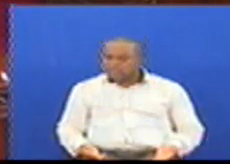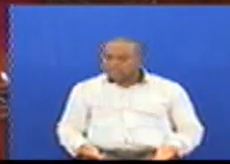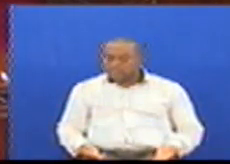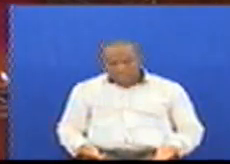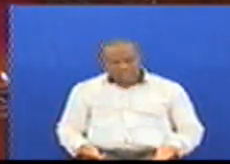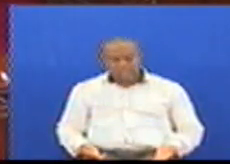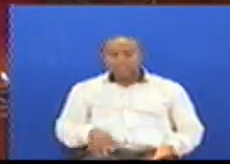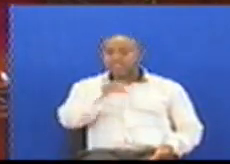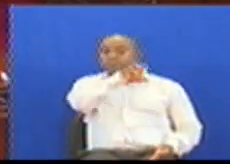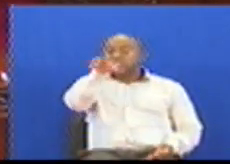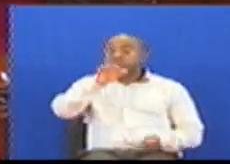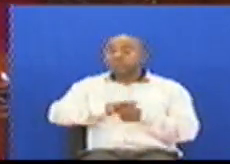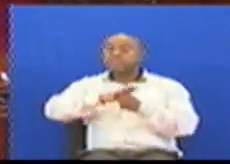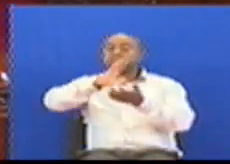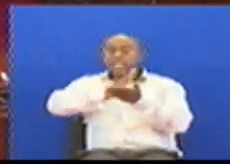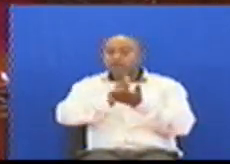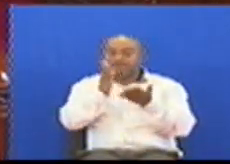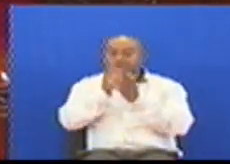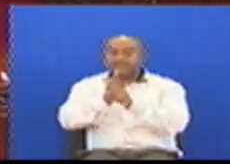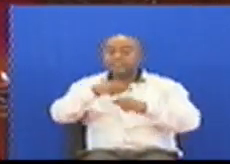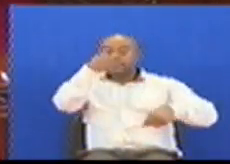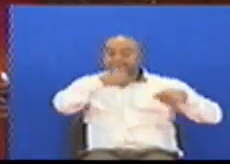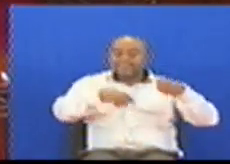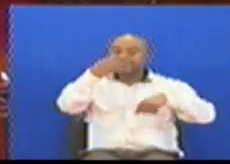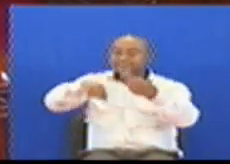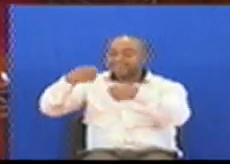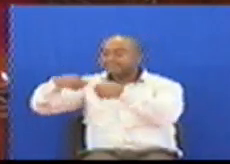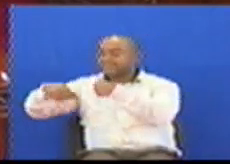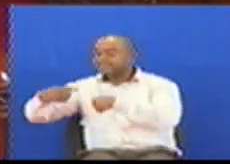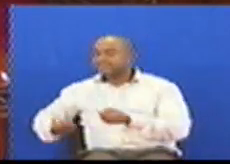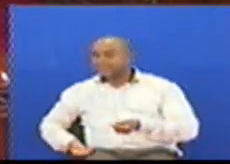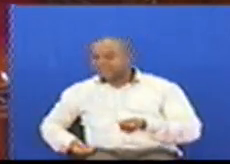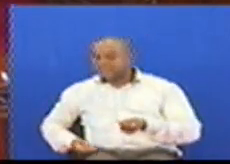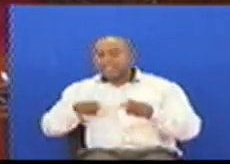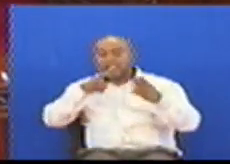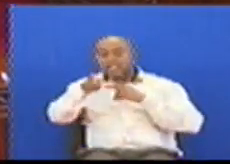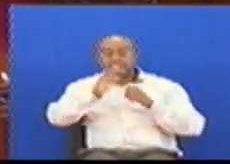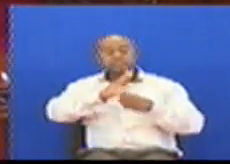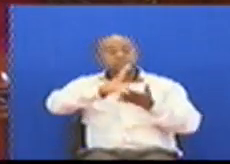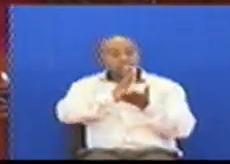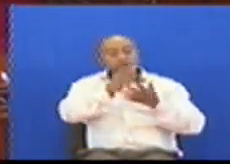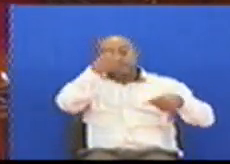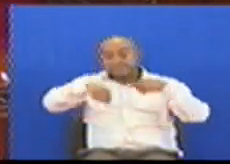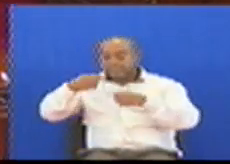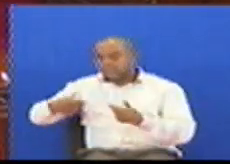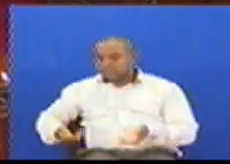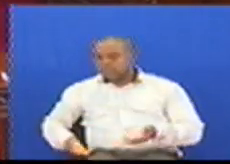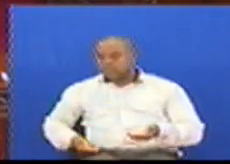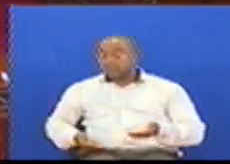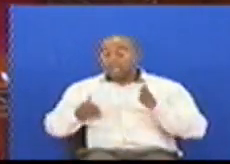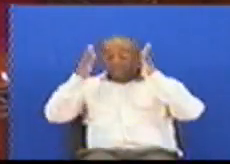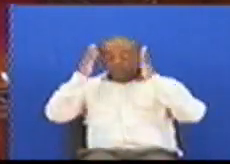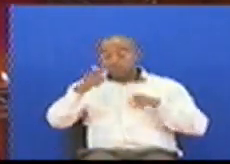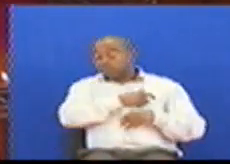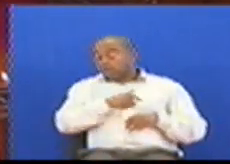Majimbo mengi yaligawanywa kisiasa. Kata nyingi ziligawanywa kisiasa. Mheshimiwa Rais Magufuli hili amelisimamia